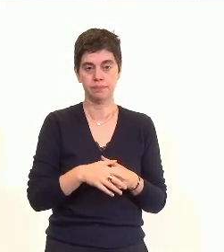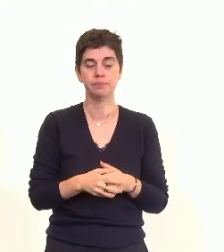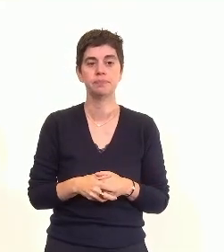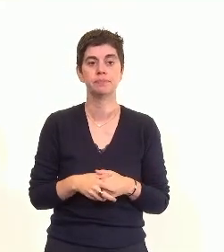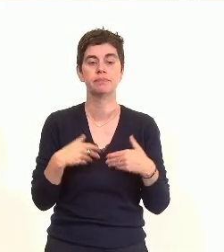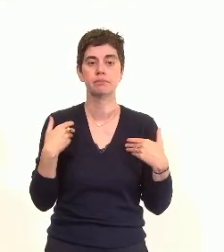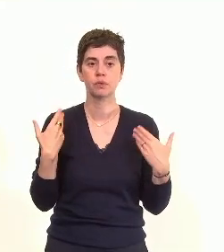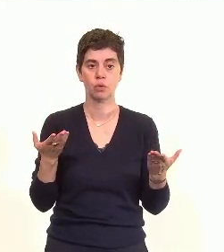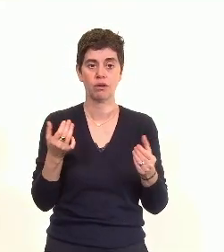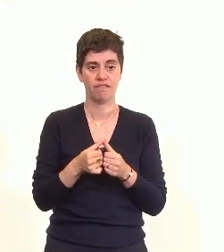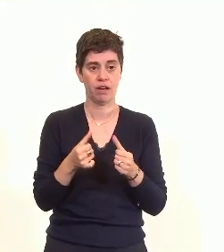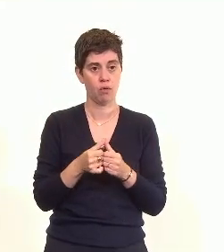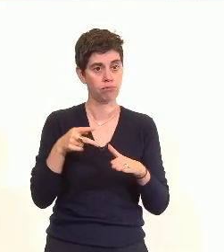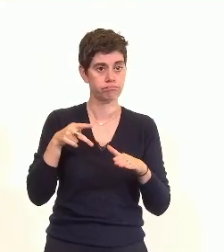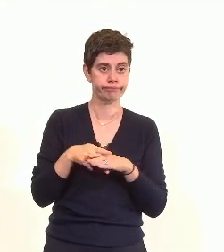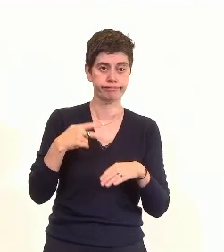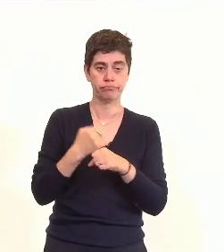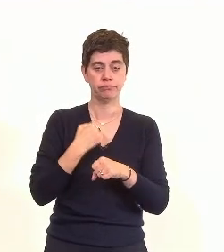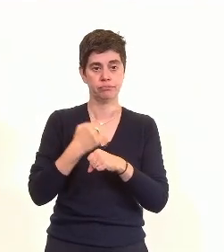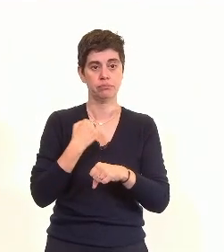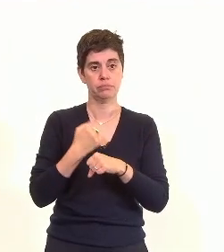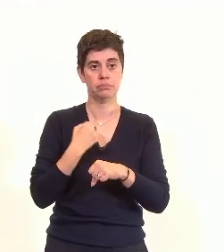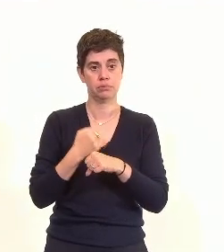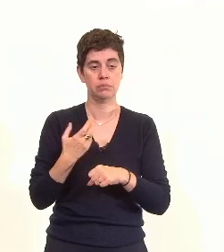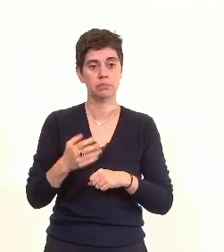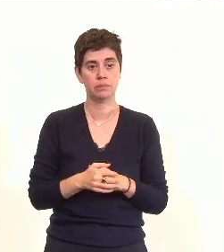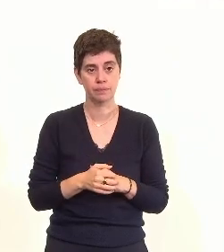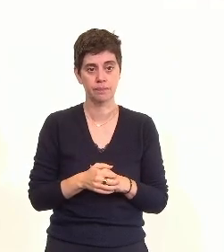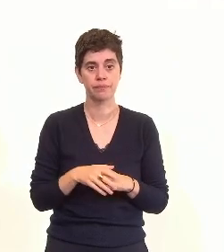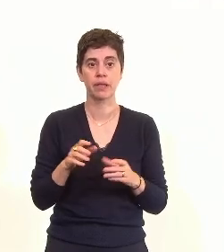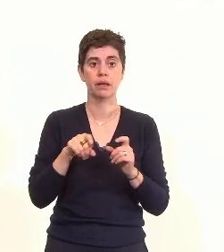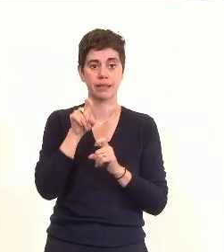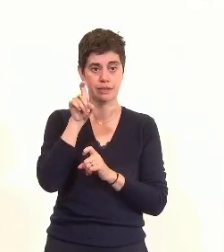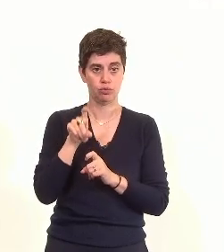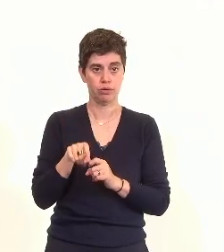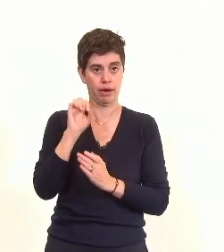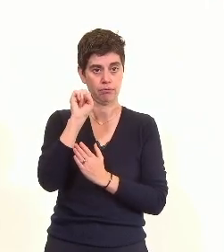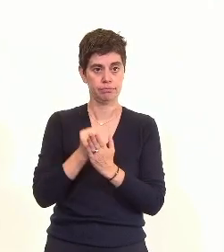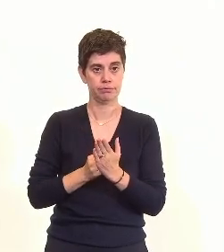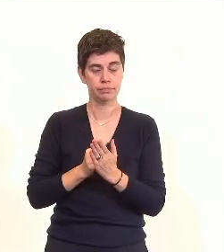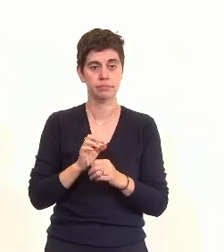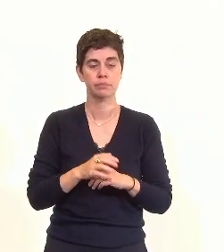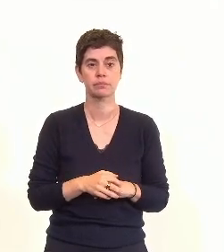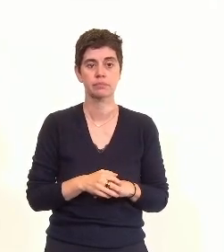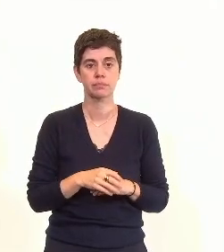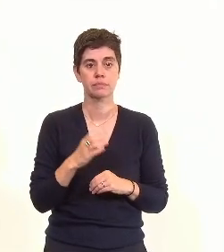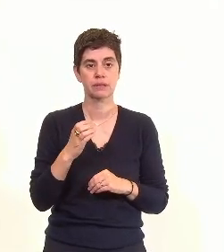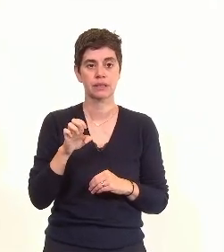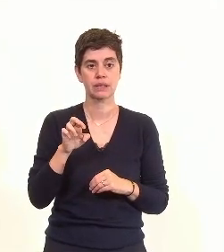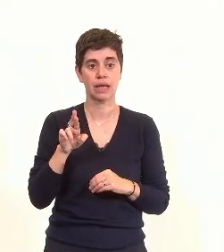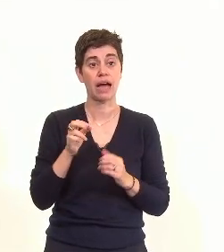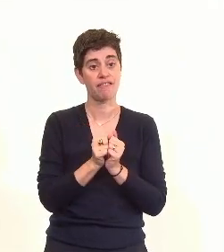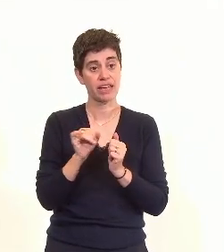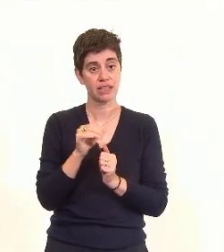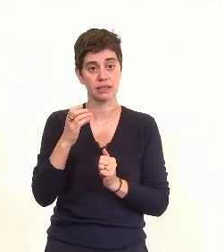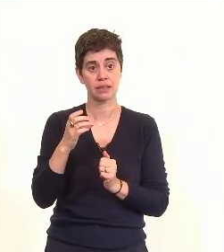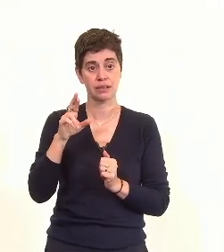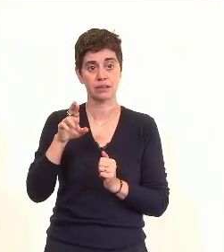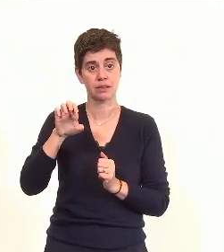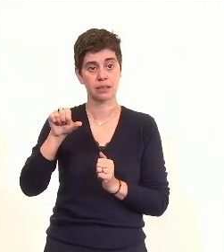donc commencé à travailler sur la construction d'un questionnaire avec le CREAI Bretagne. Le